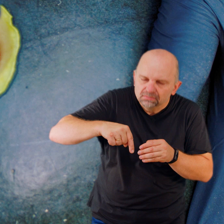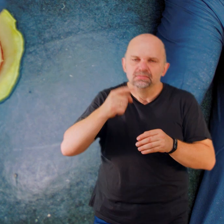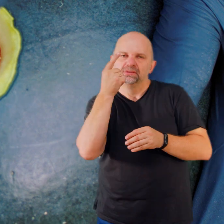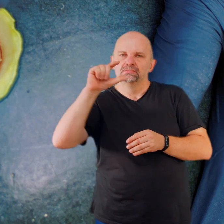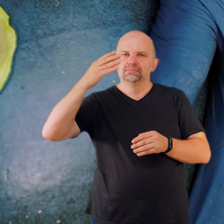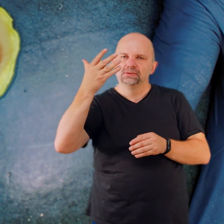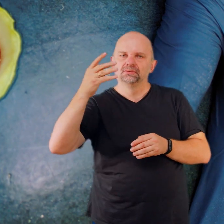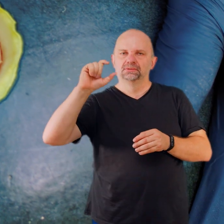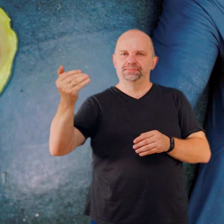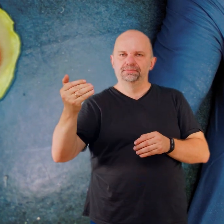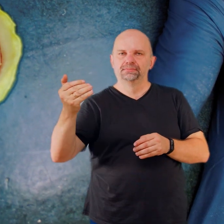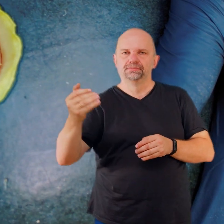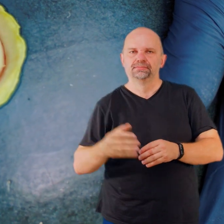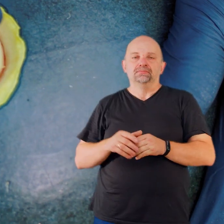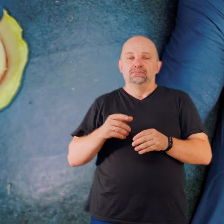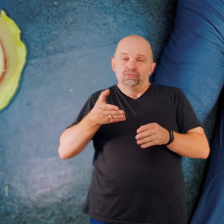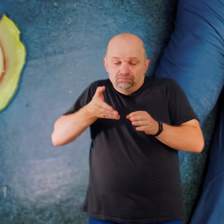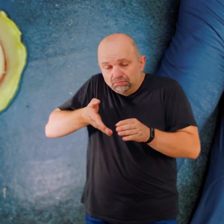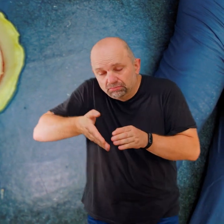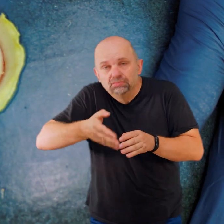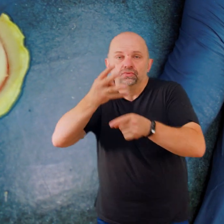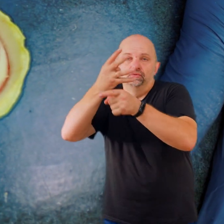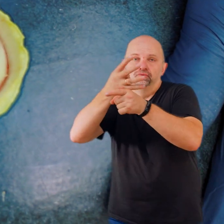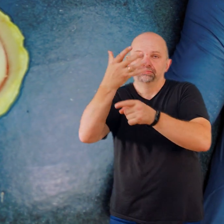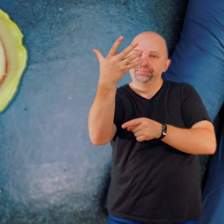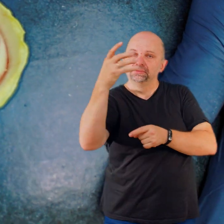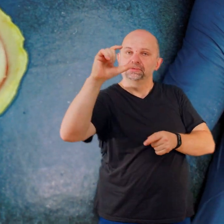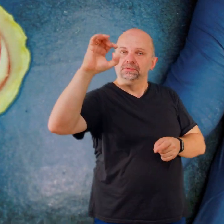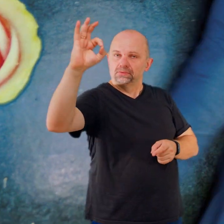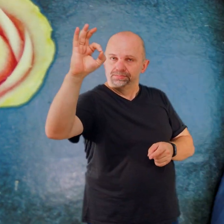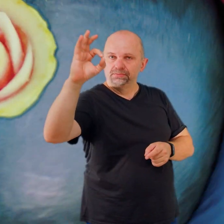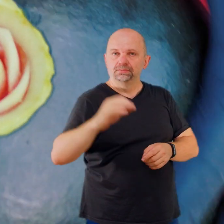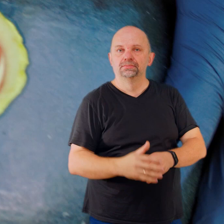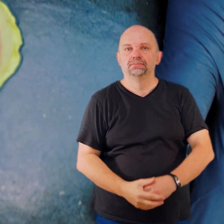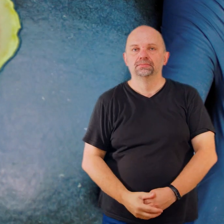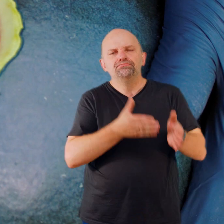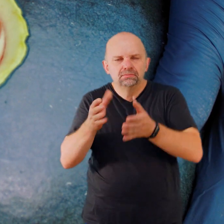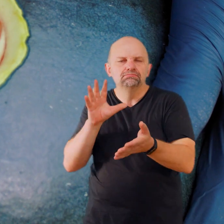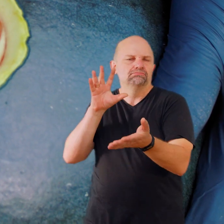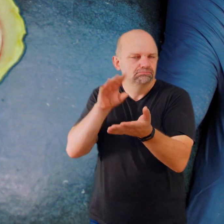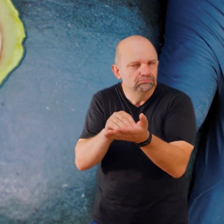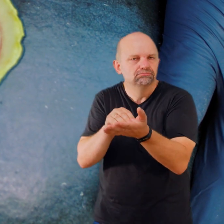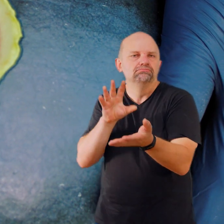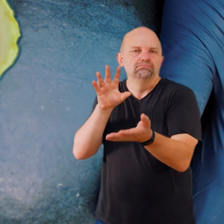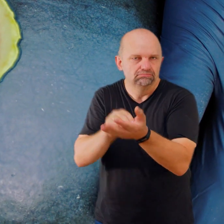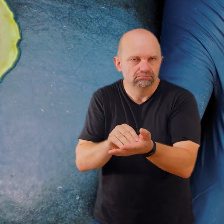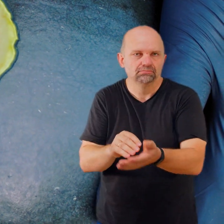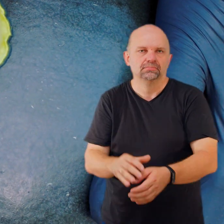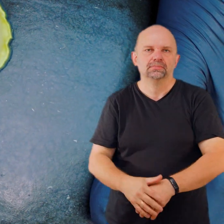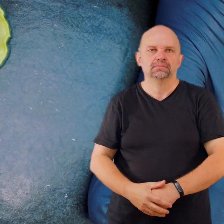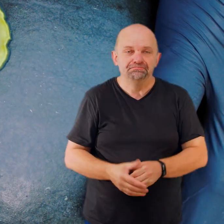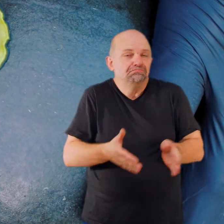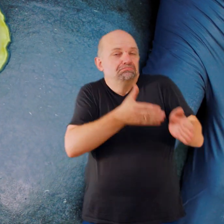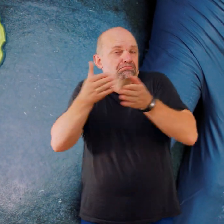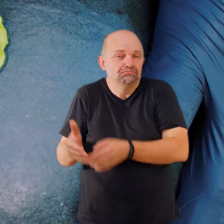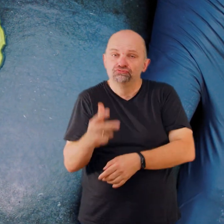nie robimy ich mniejszych, tylko bardziej zaokrąglone. Zwróćcie uwagę, że znowu pikuję jak maszyna do szycia nożykiem. Następnie